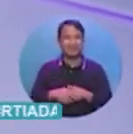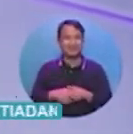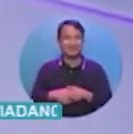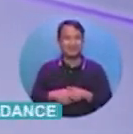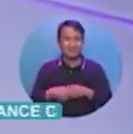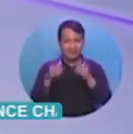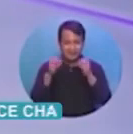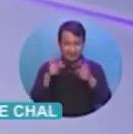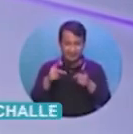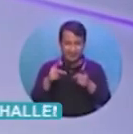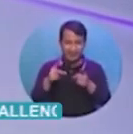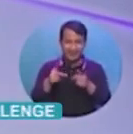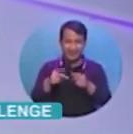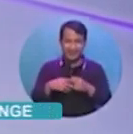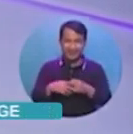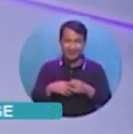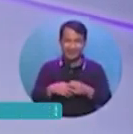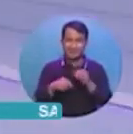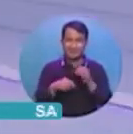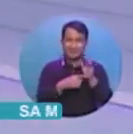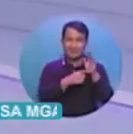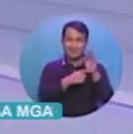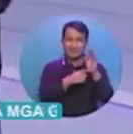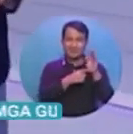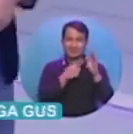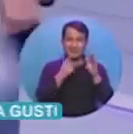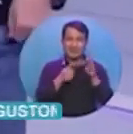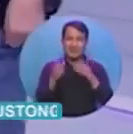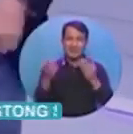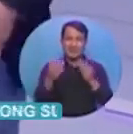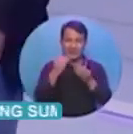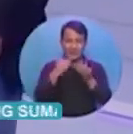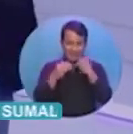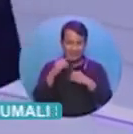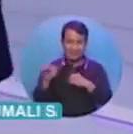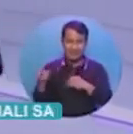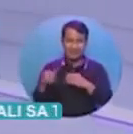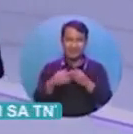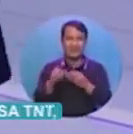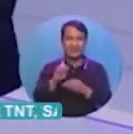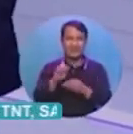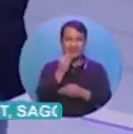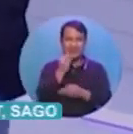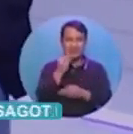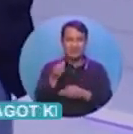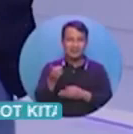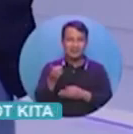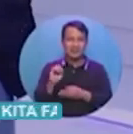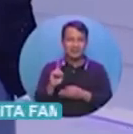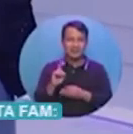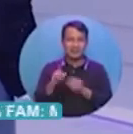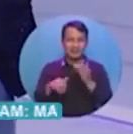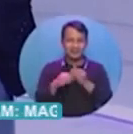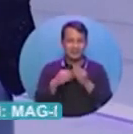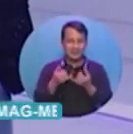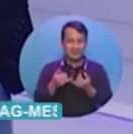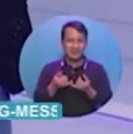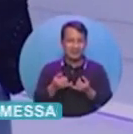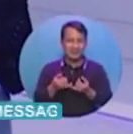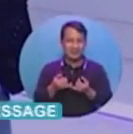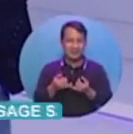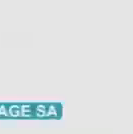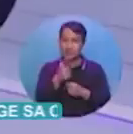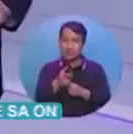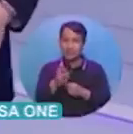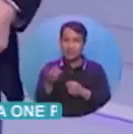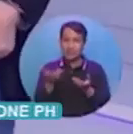Okay na. Opo, andito na po. Okay po. Okay, anong ulam po ninyo ngayon? Anong ulam? Ang ulam po namin... Wala